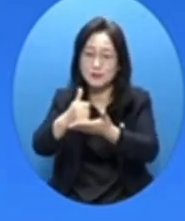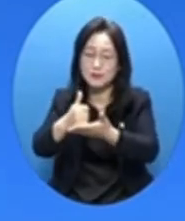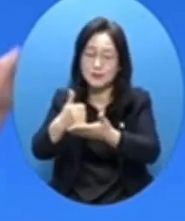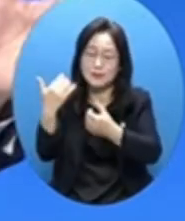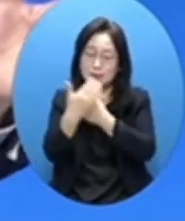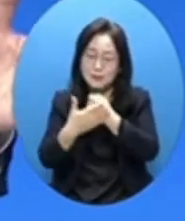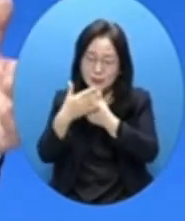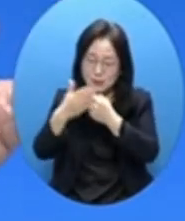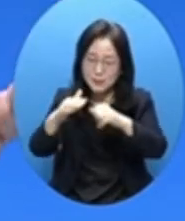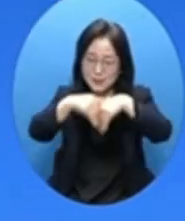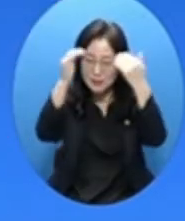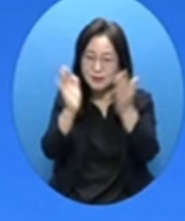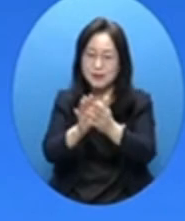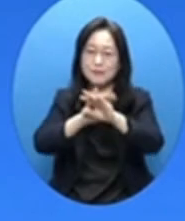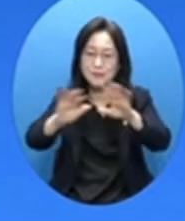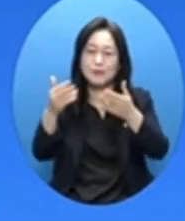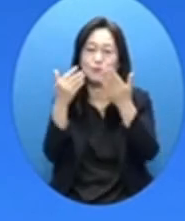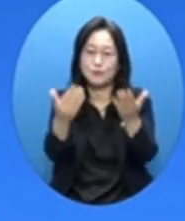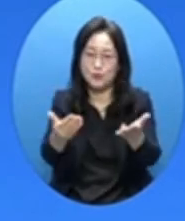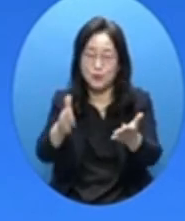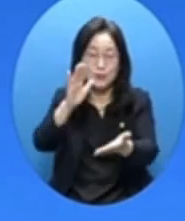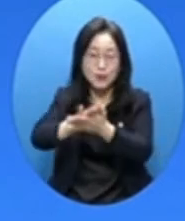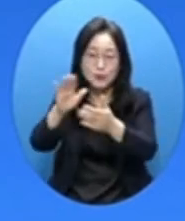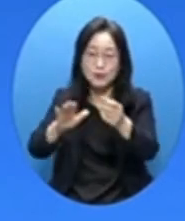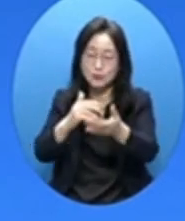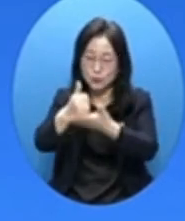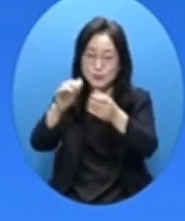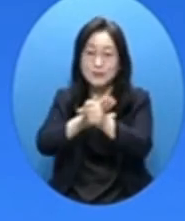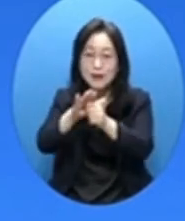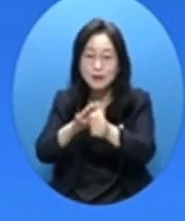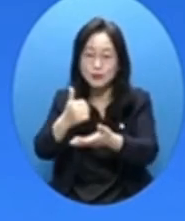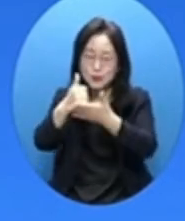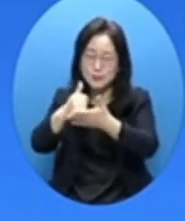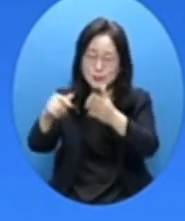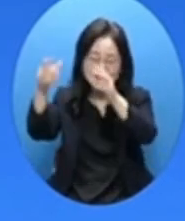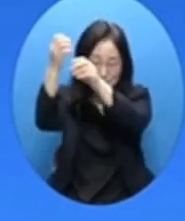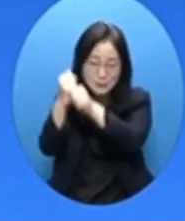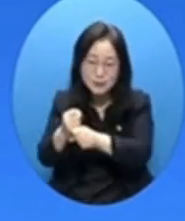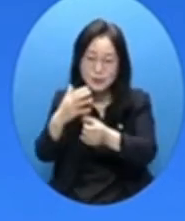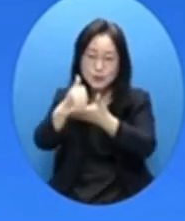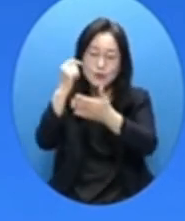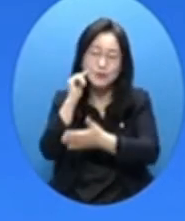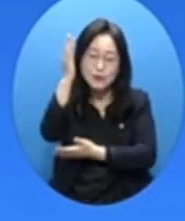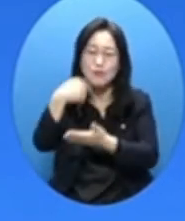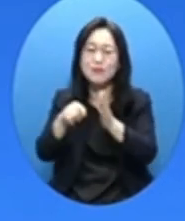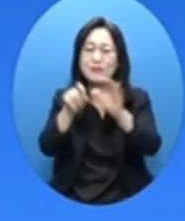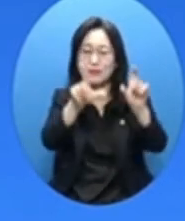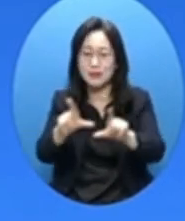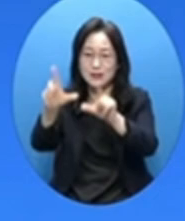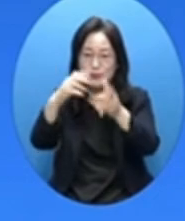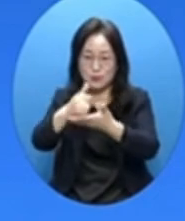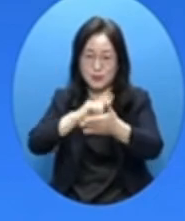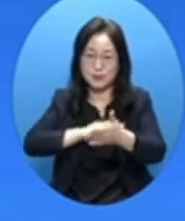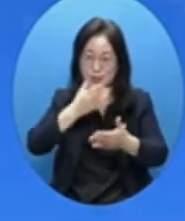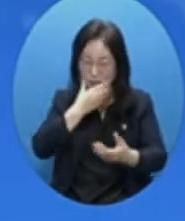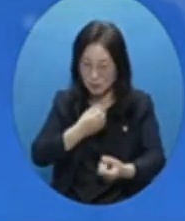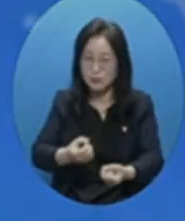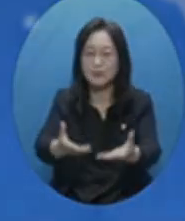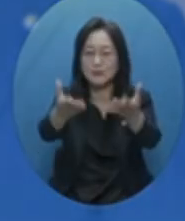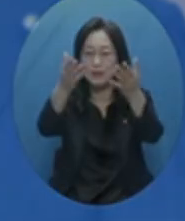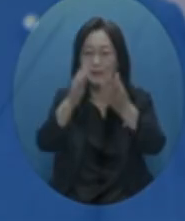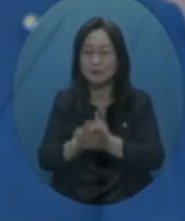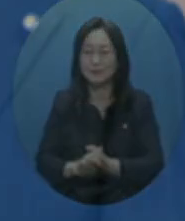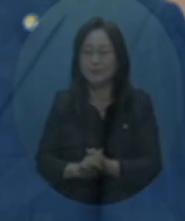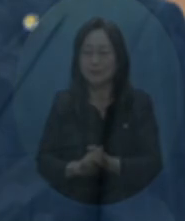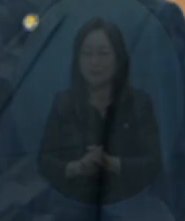지면으로 다 해결해 줄 것입니다 뜨겁게 주님을 사랑하고 짐을 자고 주님 영광의 사랑하는 여러분 모두가 되기를 주님의 이름으로